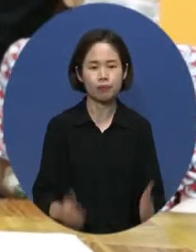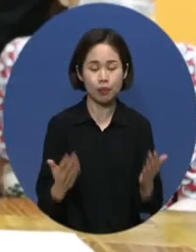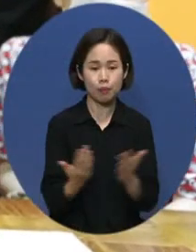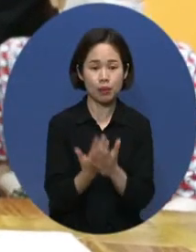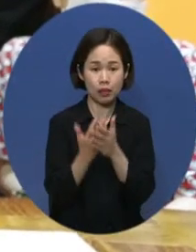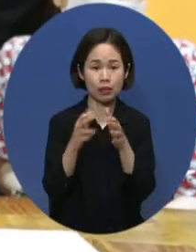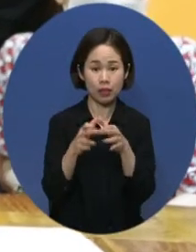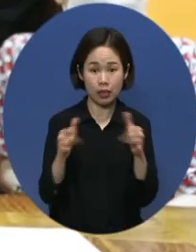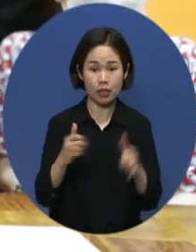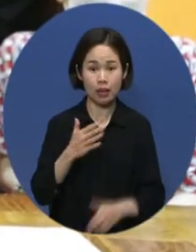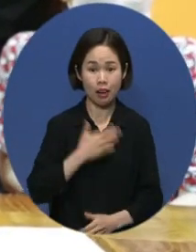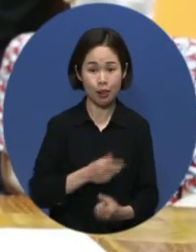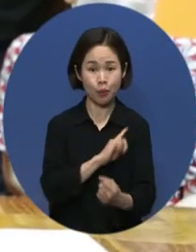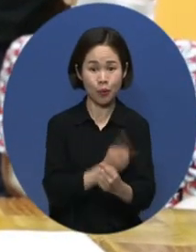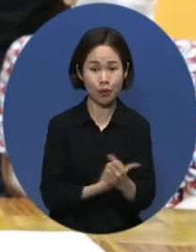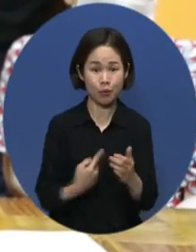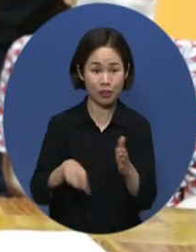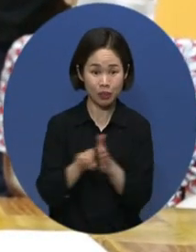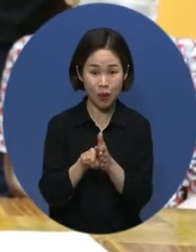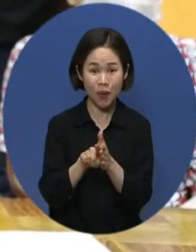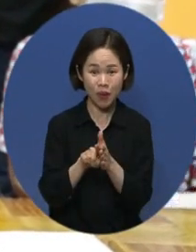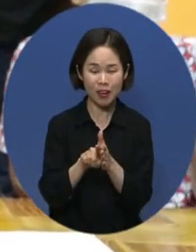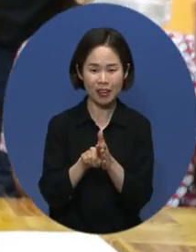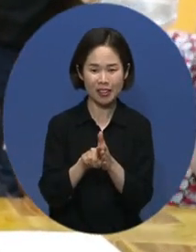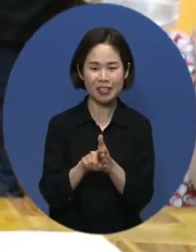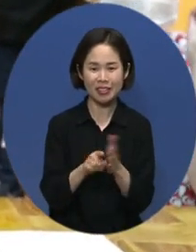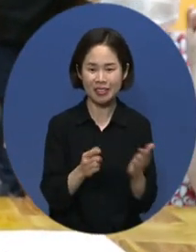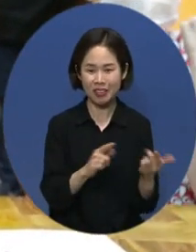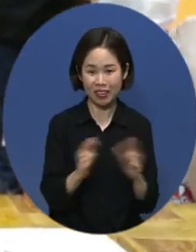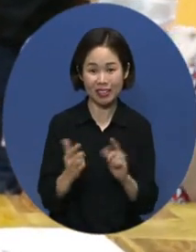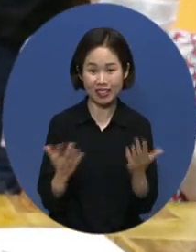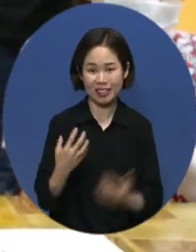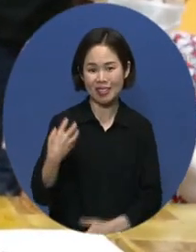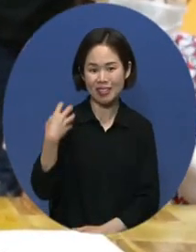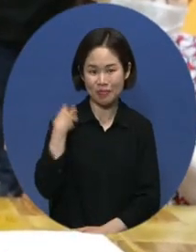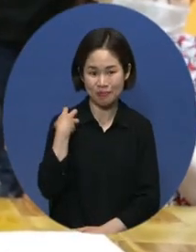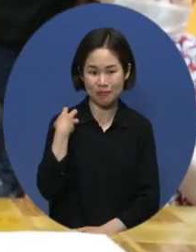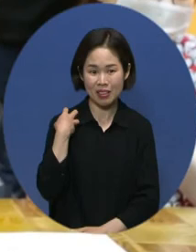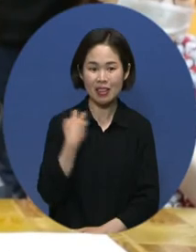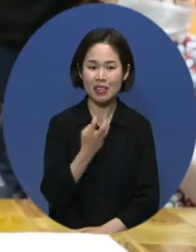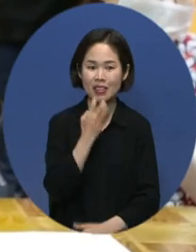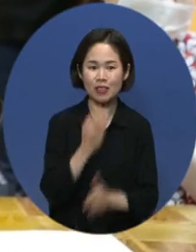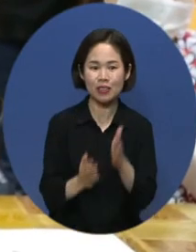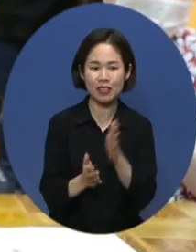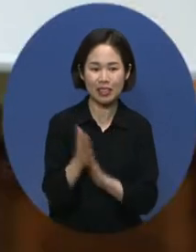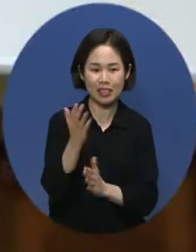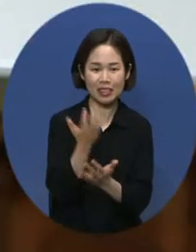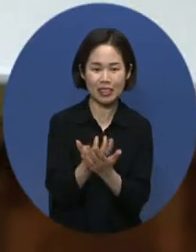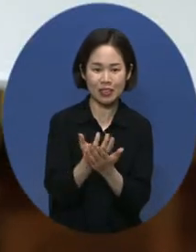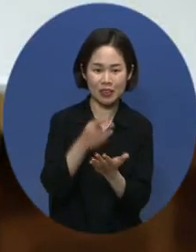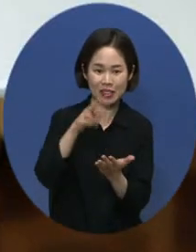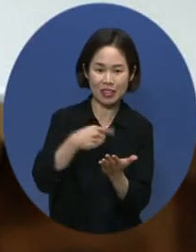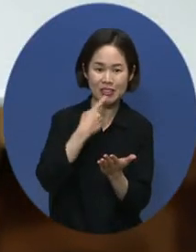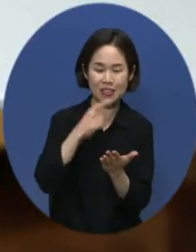발달장애인의 알 권리를 위해 디딤돌을 자처한 서울시 읽기 쉬운 자료개발센터